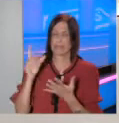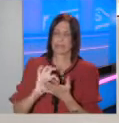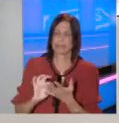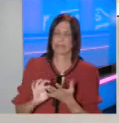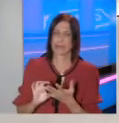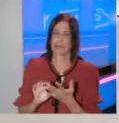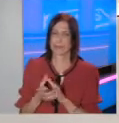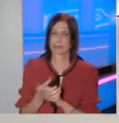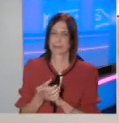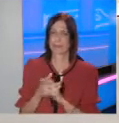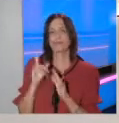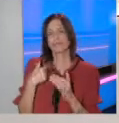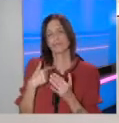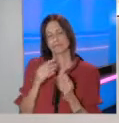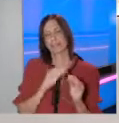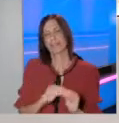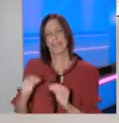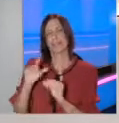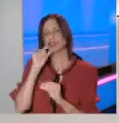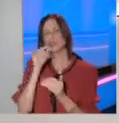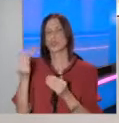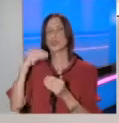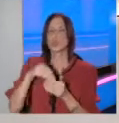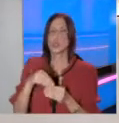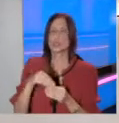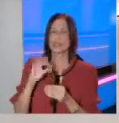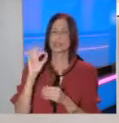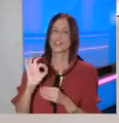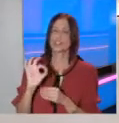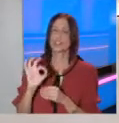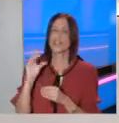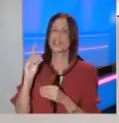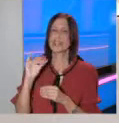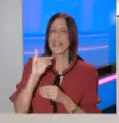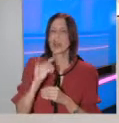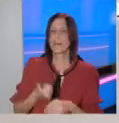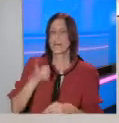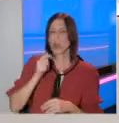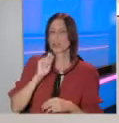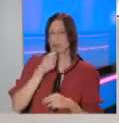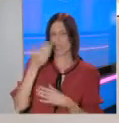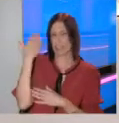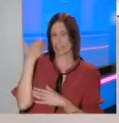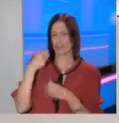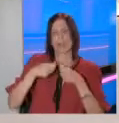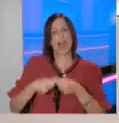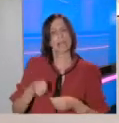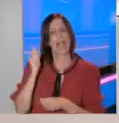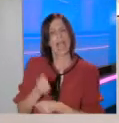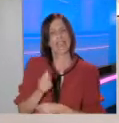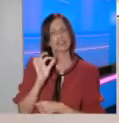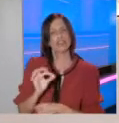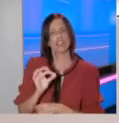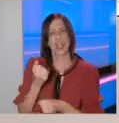ליאל. ואנחנו נעבור לציוץ נוסף, ציוץ של דני יתום, ראש המוסד לשעבר וחבר הכנסת מטעם